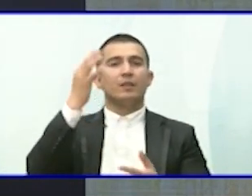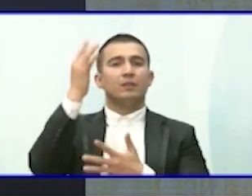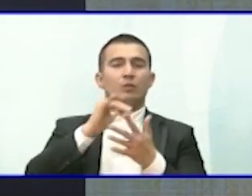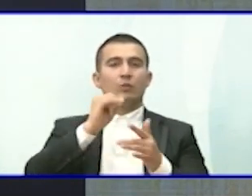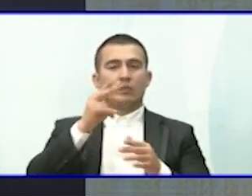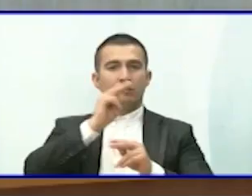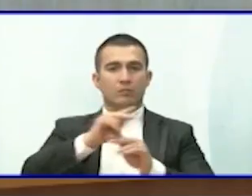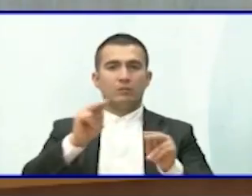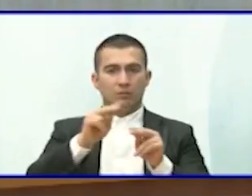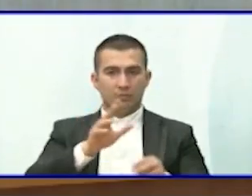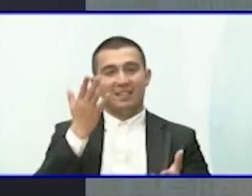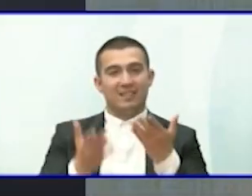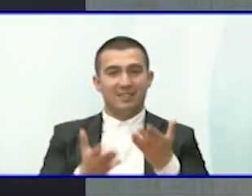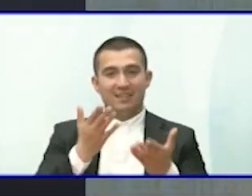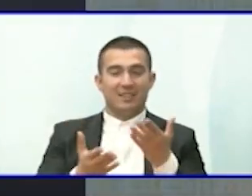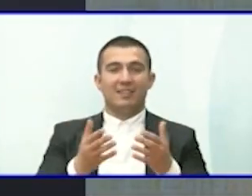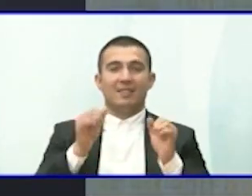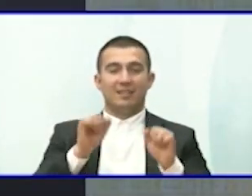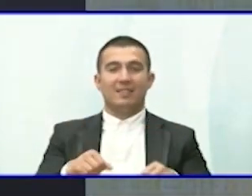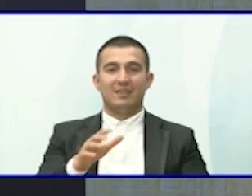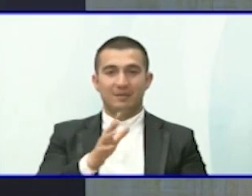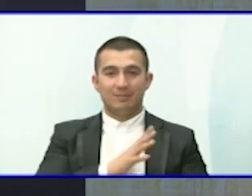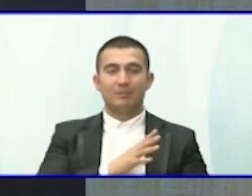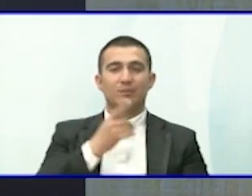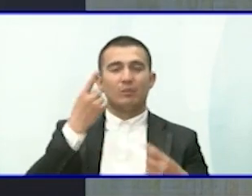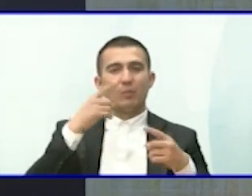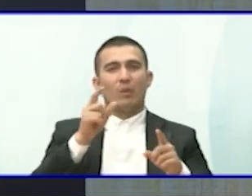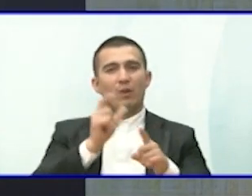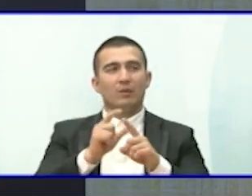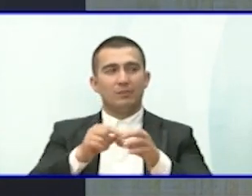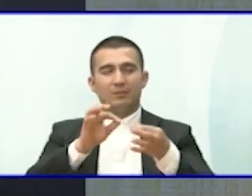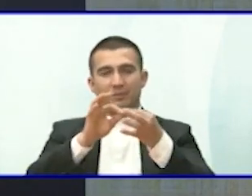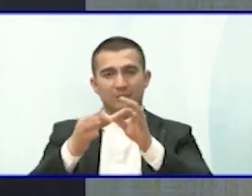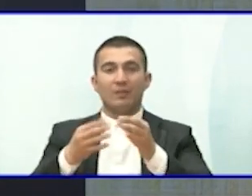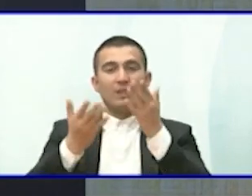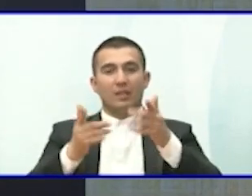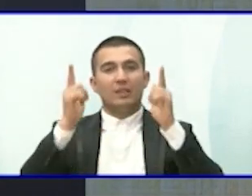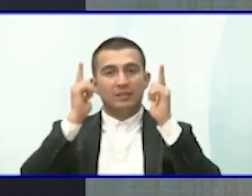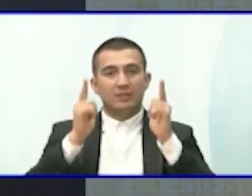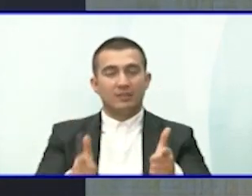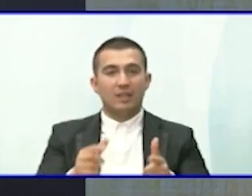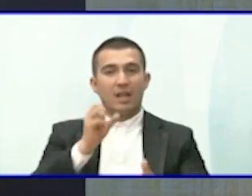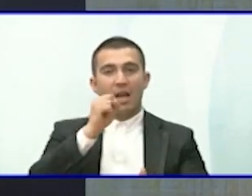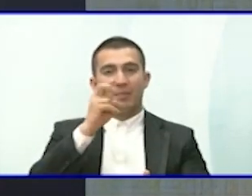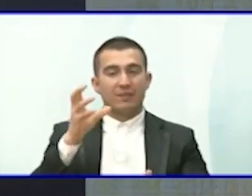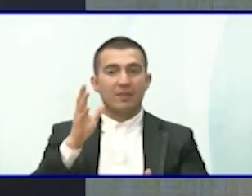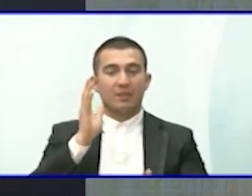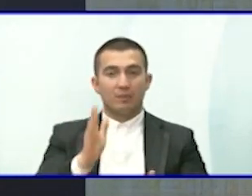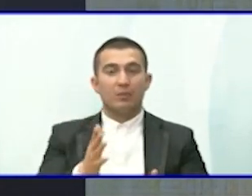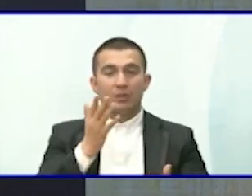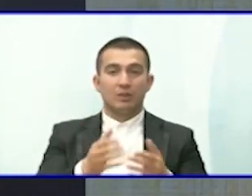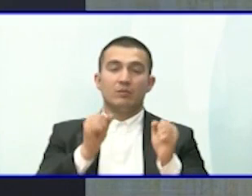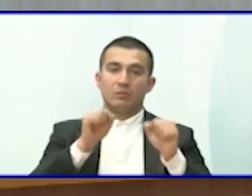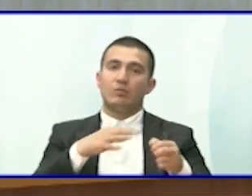если слово после предлога начинается с согласной буквы мы употребляем